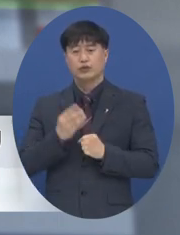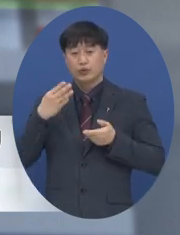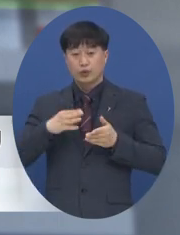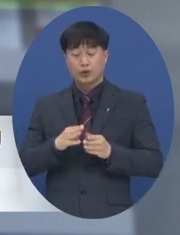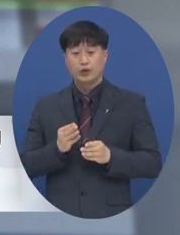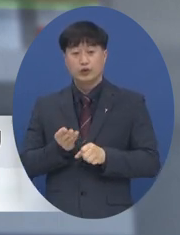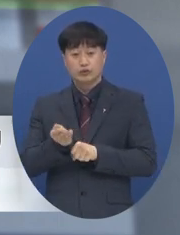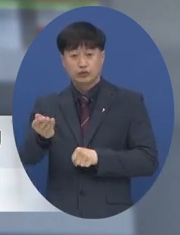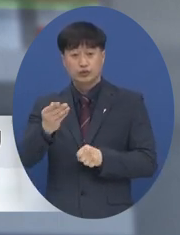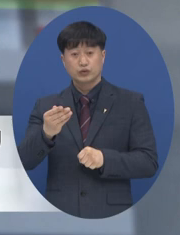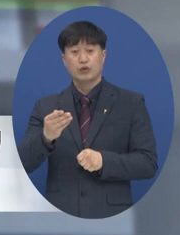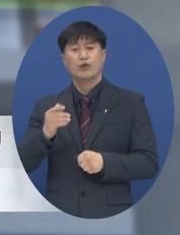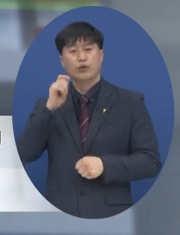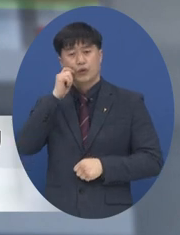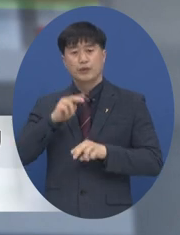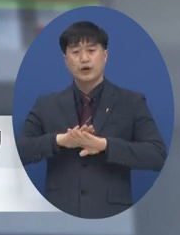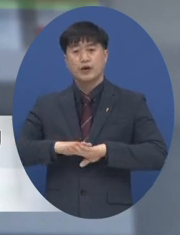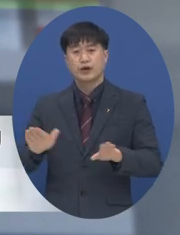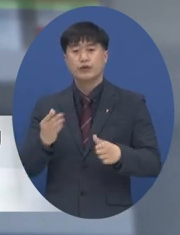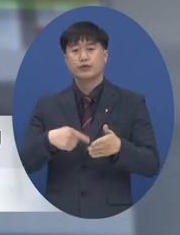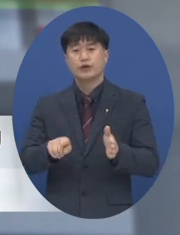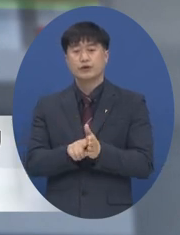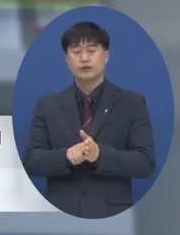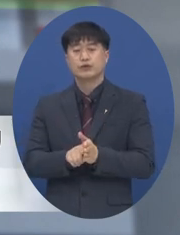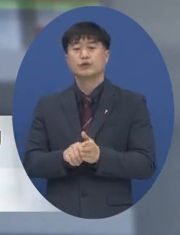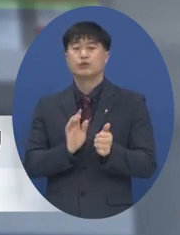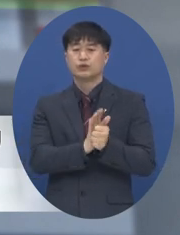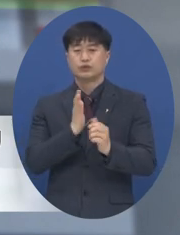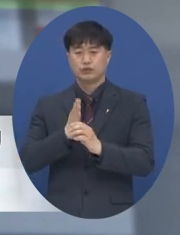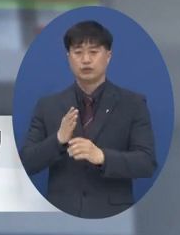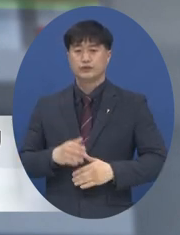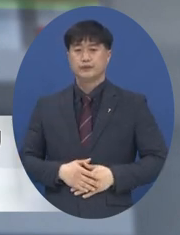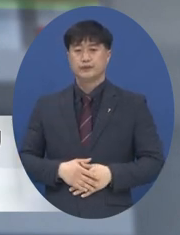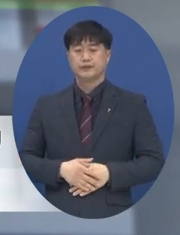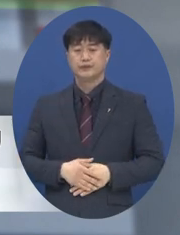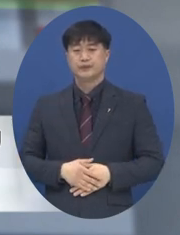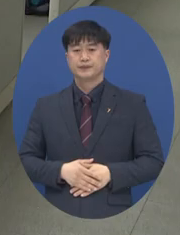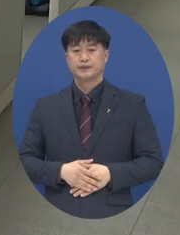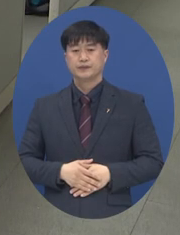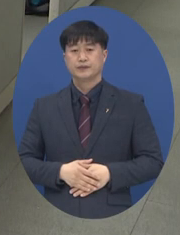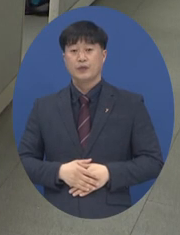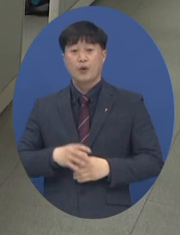경기도가 수출의 롤을 해소하기 위해 팔을 걷어 붙였습니다 최창수 기자입니다